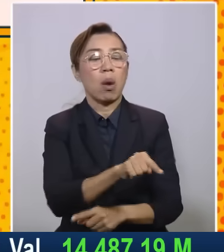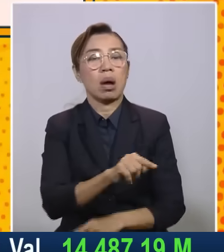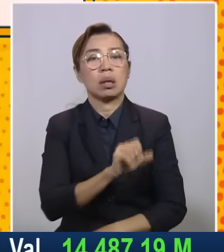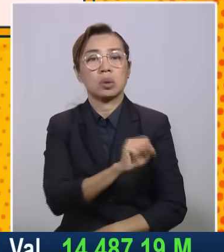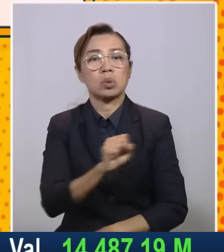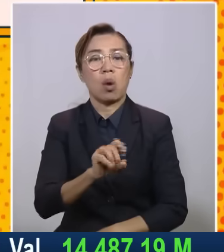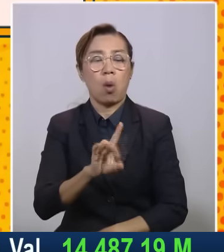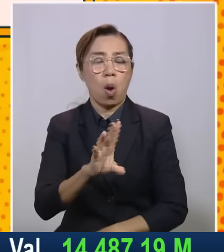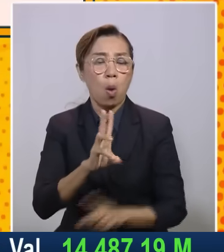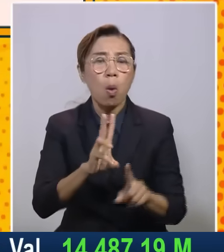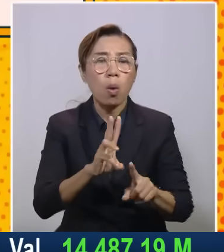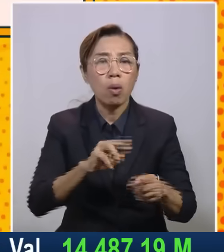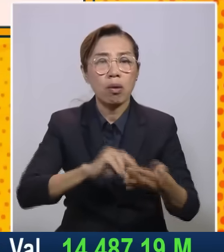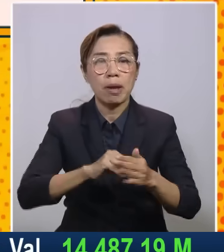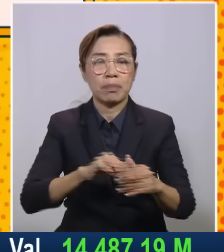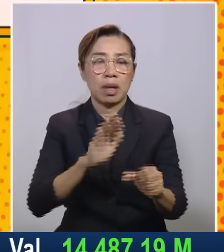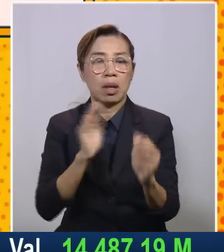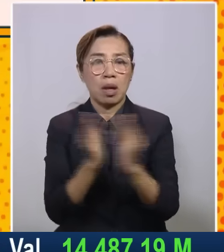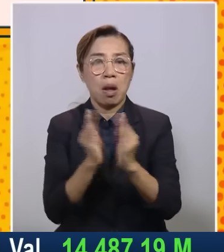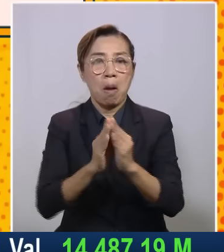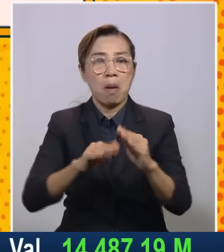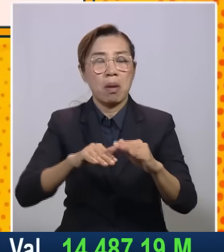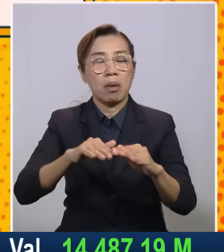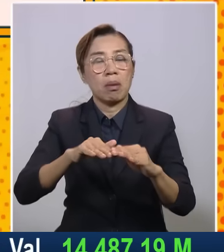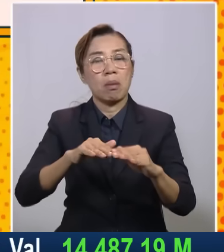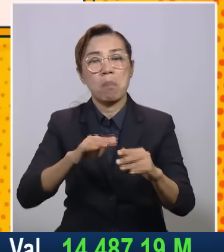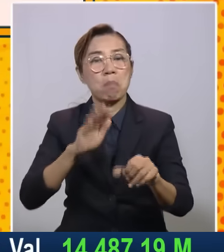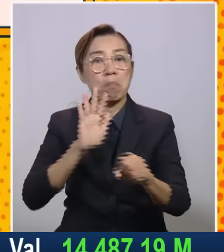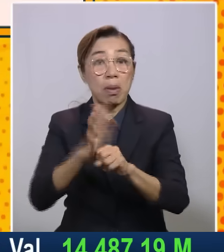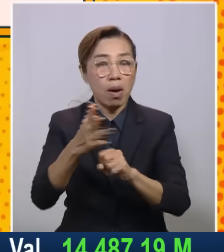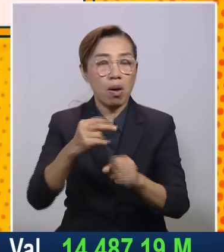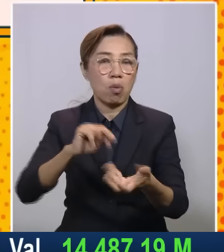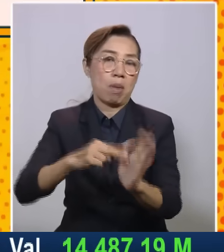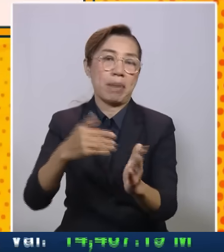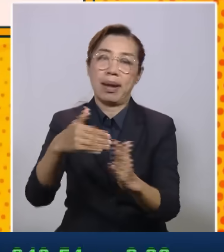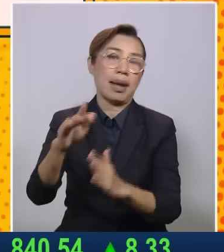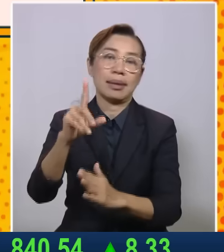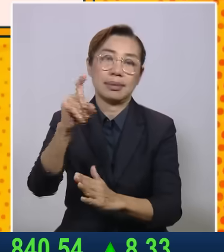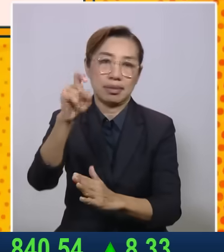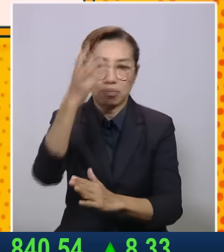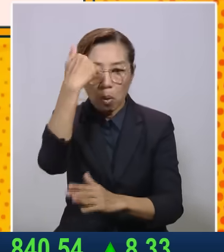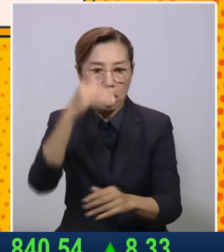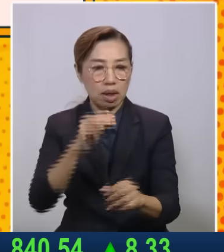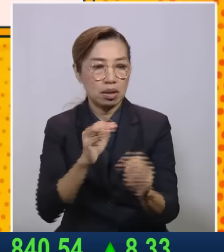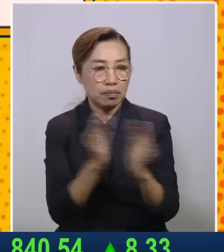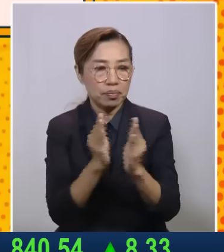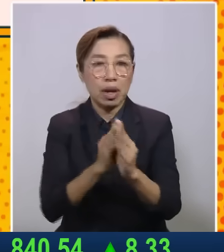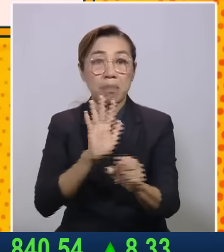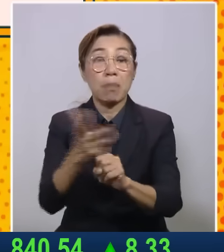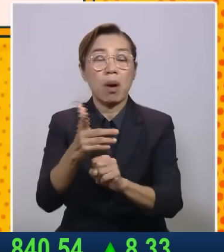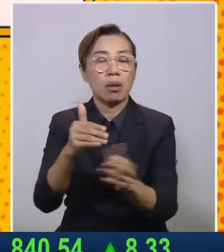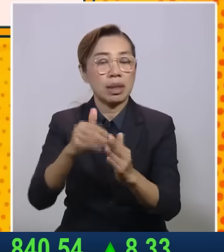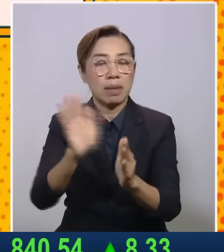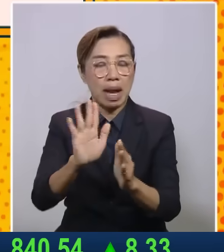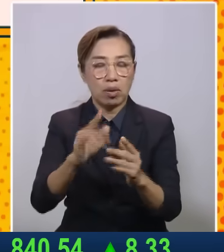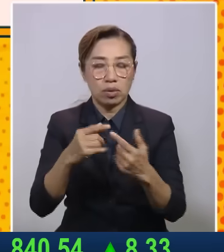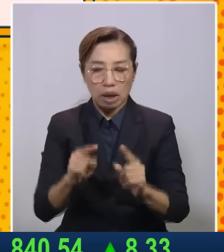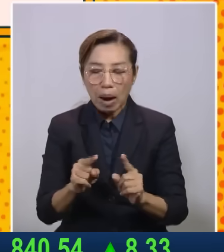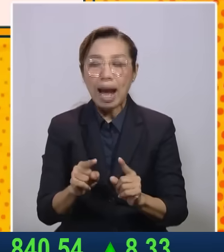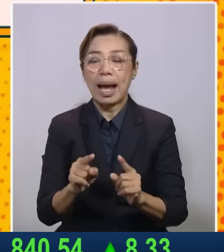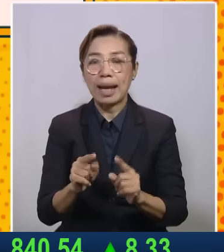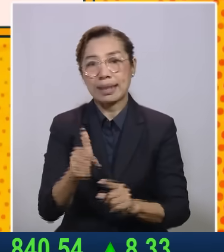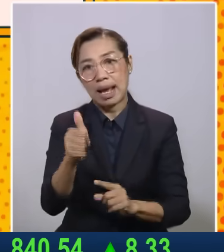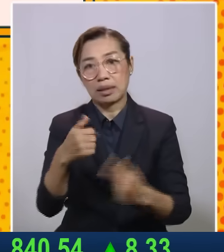ก็เท่ากับว่าไม่สามารถมีมติที่จะขับนายชยามพวาออกจากพรรคได้แต่ที่ประชุมก็เห็นบอกว่าควรจะตัด